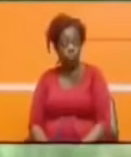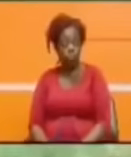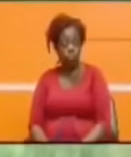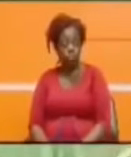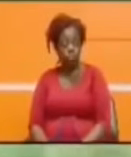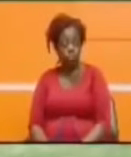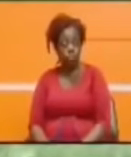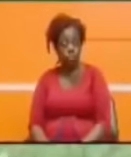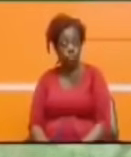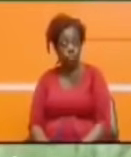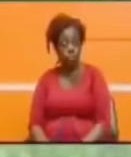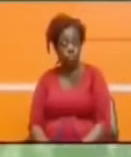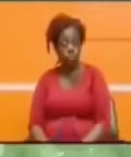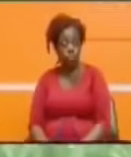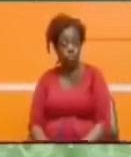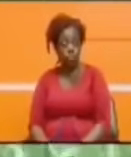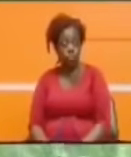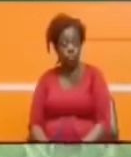You put it down. You put that down.